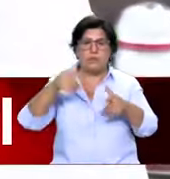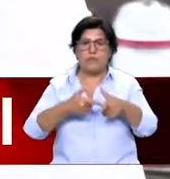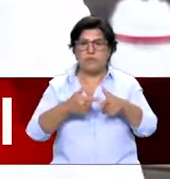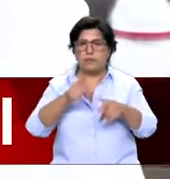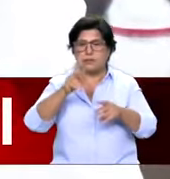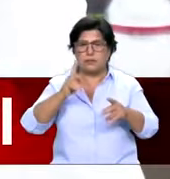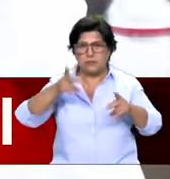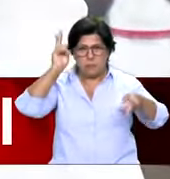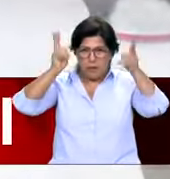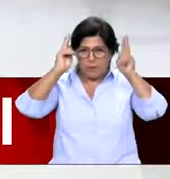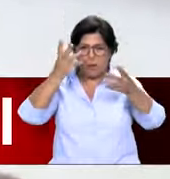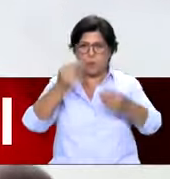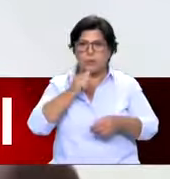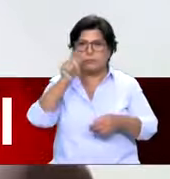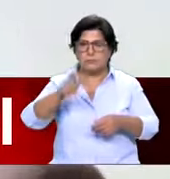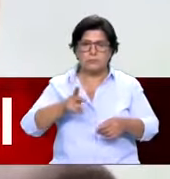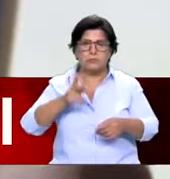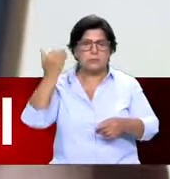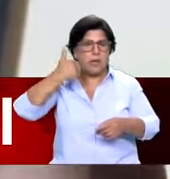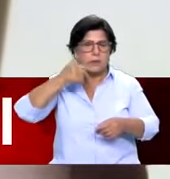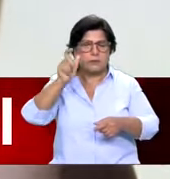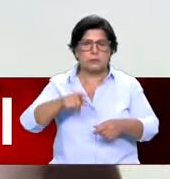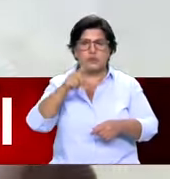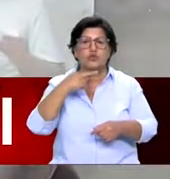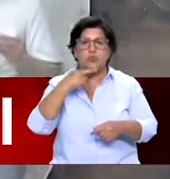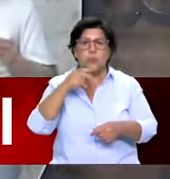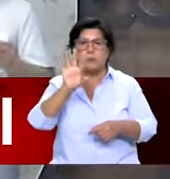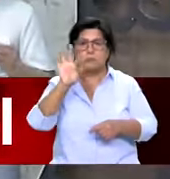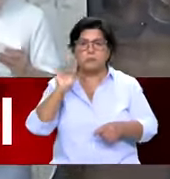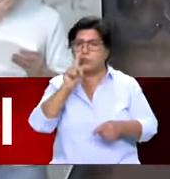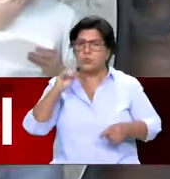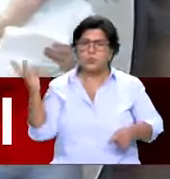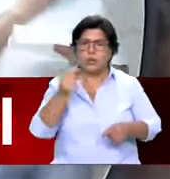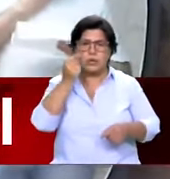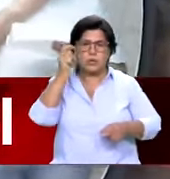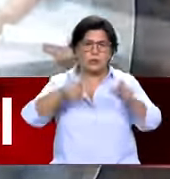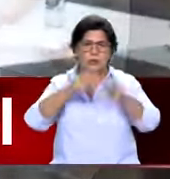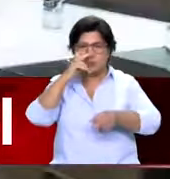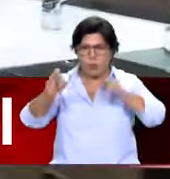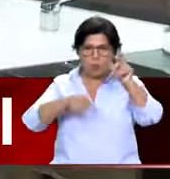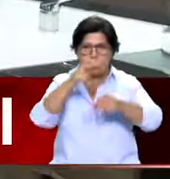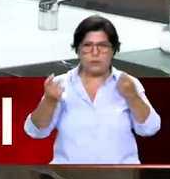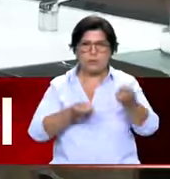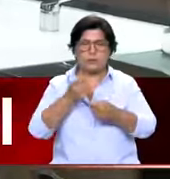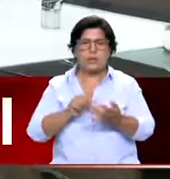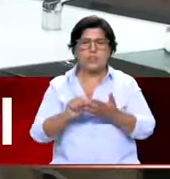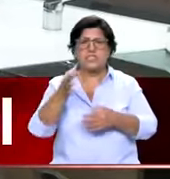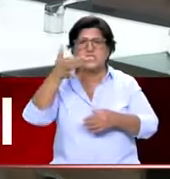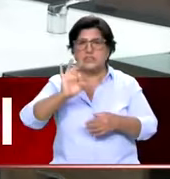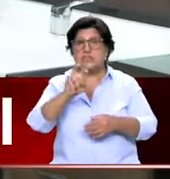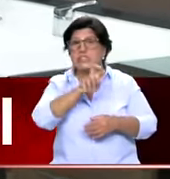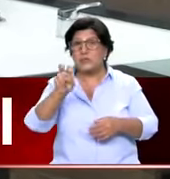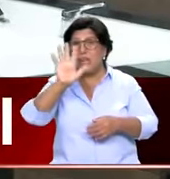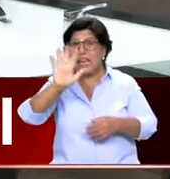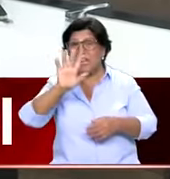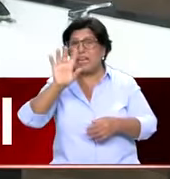Fatih'te berber olan Murat Sevim'di. Dolandırıcılar onun numarası üzerinden yüzlerce kişiyi dolandırmaya çalıştı. Aslında her şey 0850